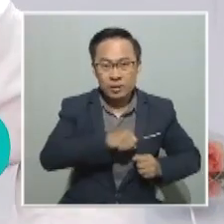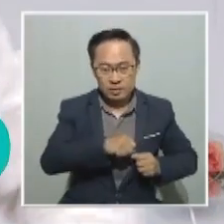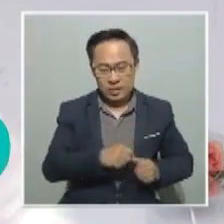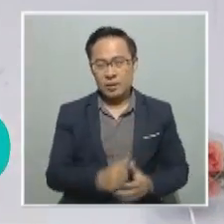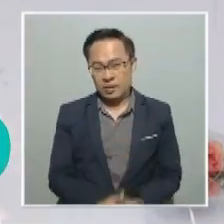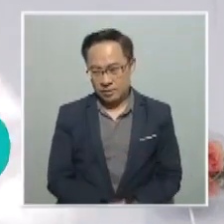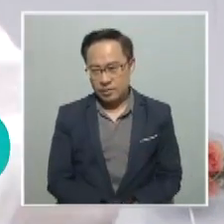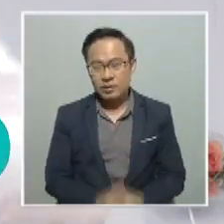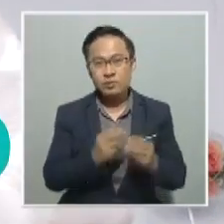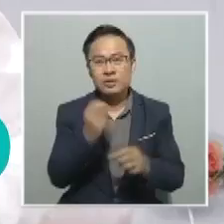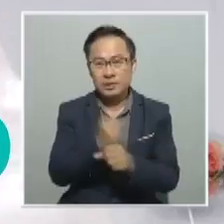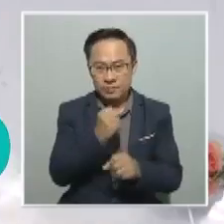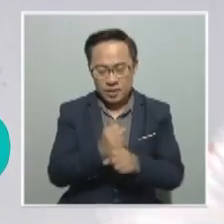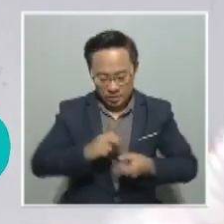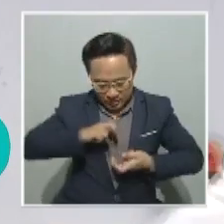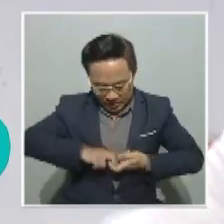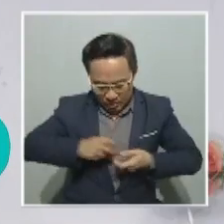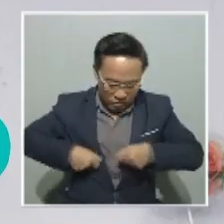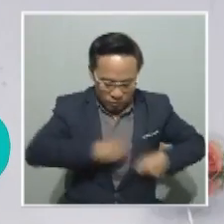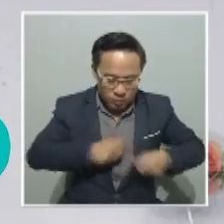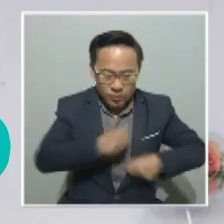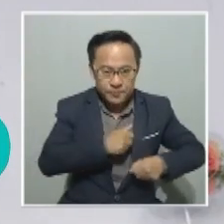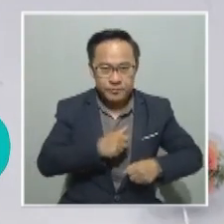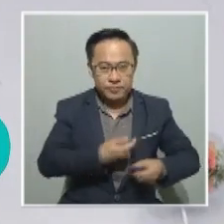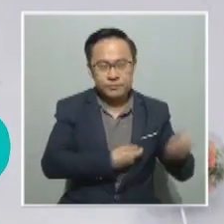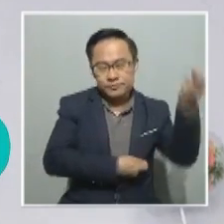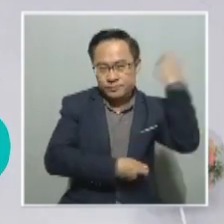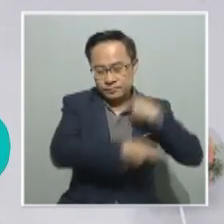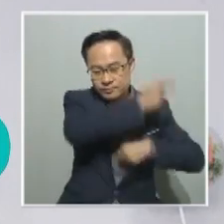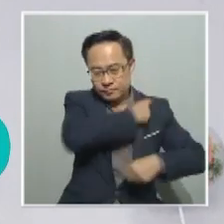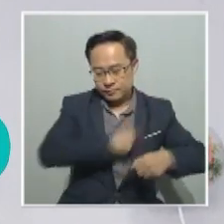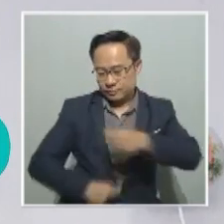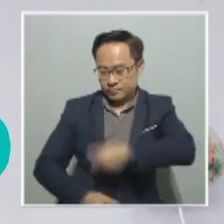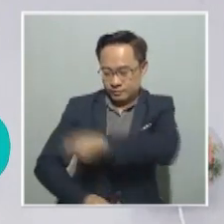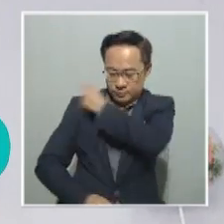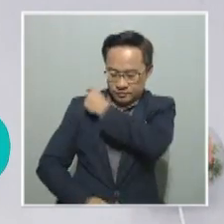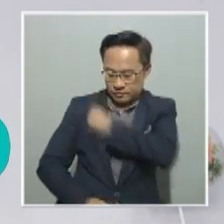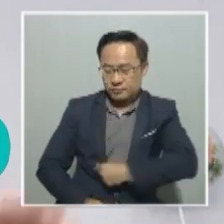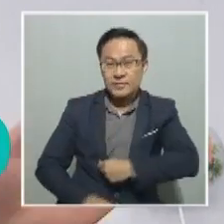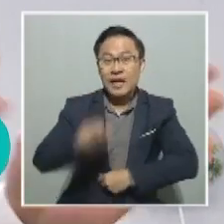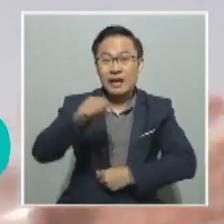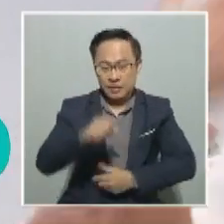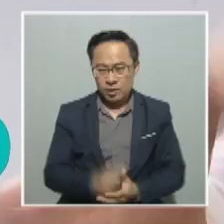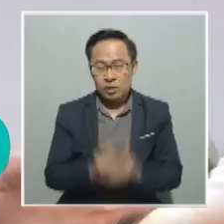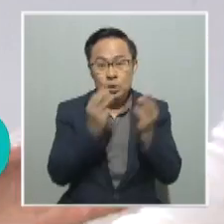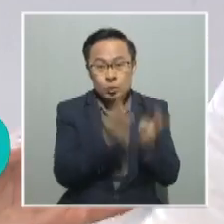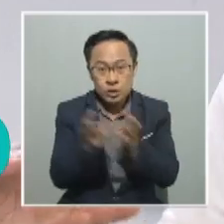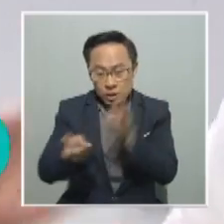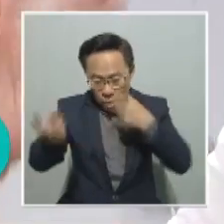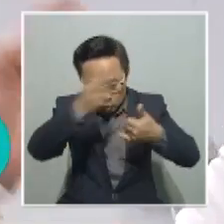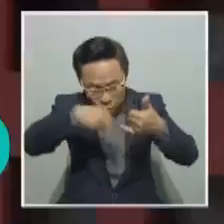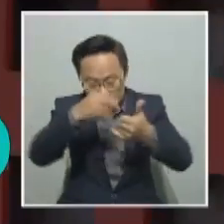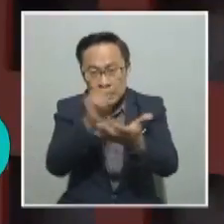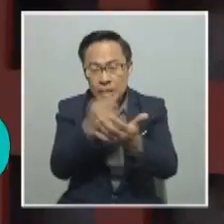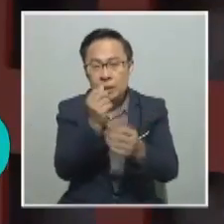วไปติดไม่ได้แล้วทำไงเขาบอกว่าออกก็ปุ๊บแล้วก็ หมุนเอา ทีนี้การตรวจร่างกายนะฮะง่ายๆเลยเนี่ยก็คืออ ่ะสมมุติว่าไม่เป็นอยู่แล้